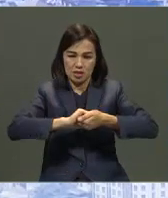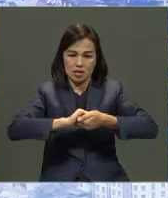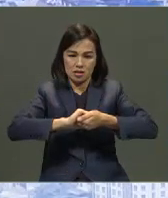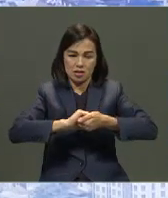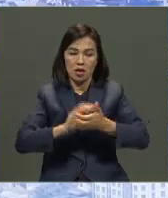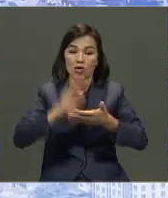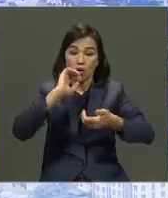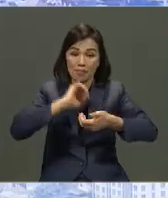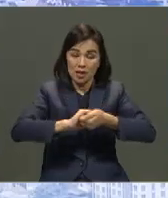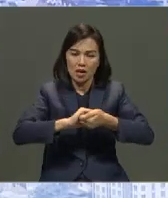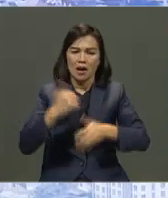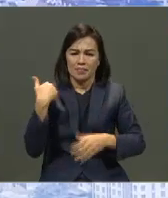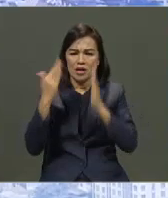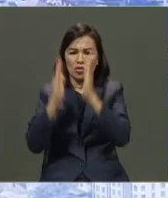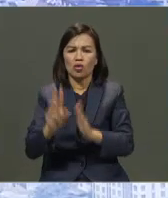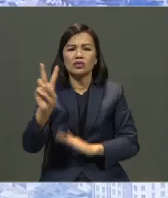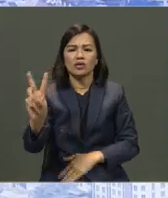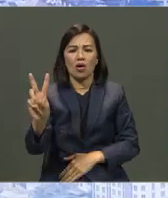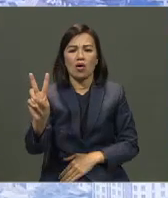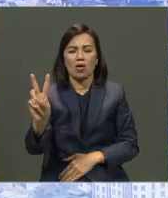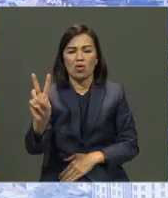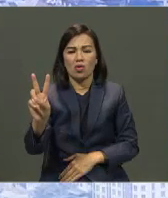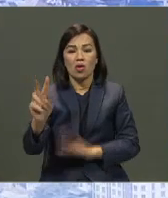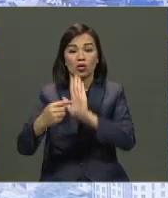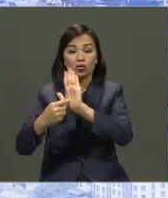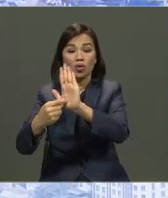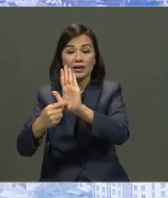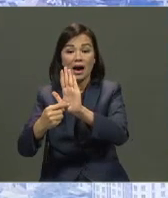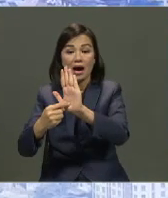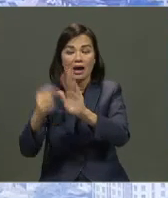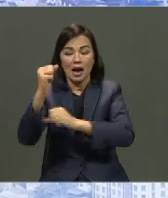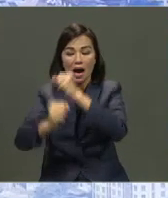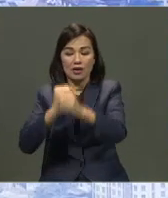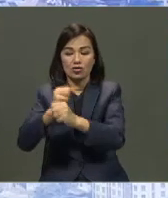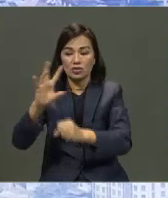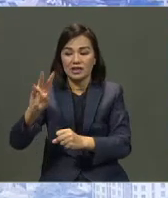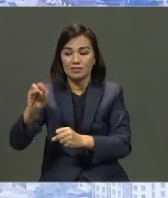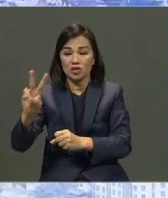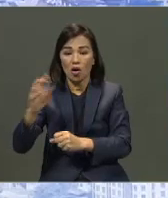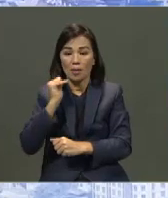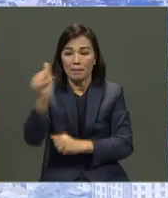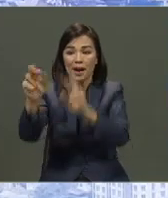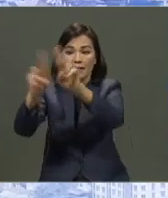ก็เป็นอย่างกรณี 2รายที่มีคน 72ปีไปตัดผมคนนี้ติดเชื้อแล้วนะตอนนี้ทีมของทางสอบสวนโรคจะต้องเข้าไป